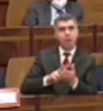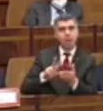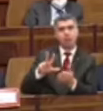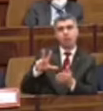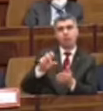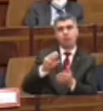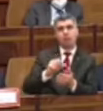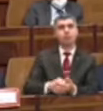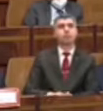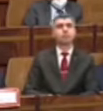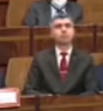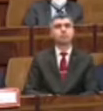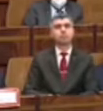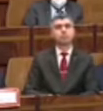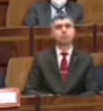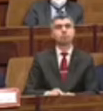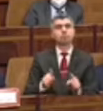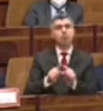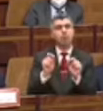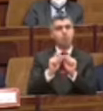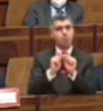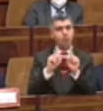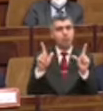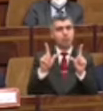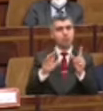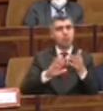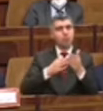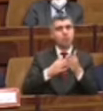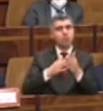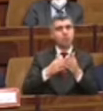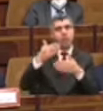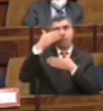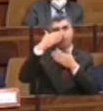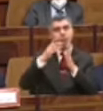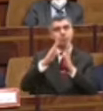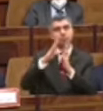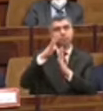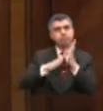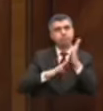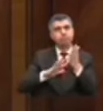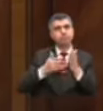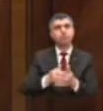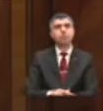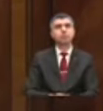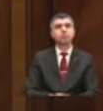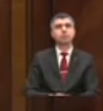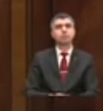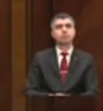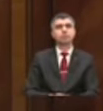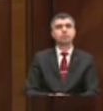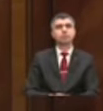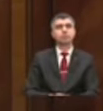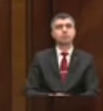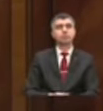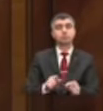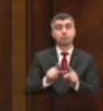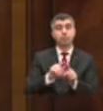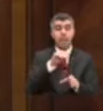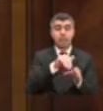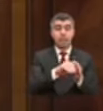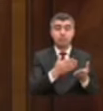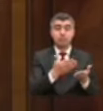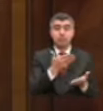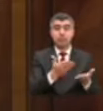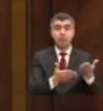كيوفي، قضية واضحة ومتبعينها المغاربة، ولا شي واحد ما كيوفيش يتحمل مسؤوليته. والاخوان ديال حزب الاستقلال راه كانت